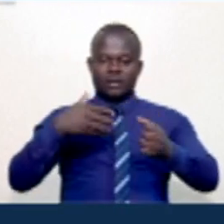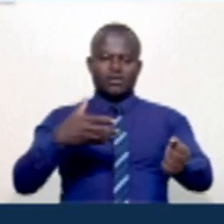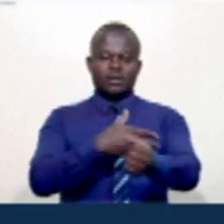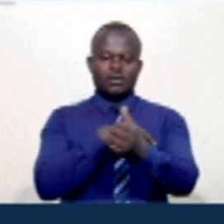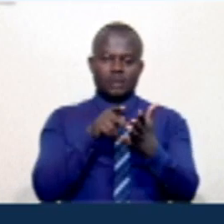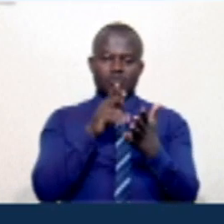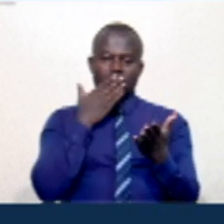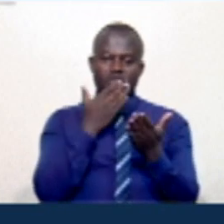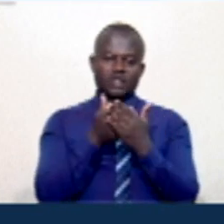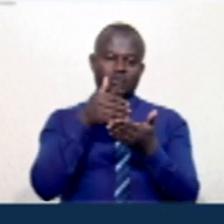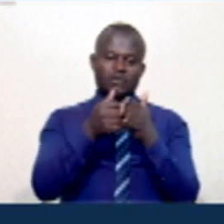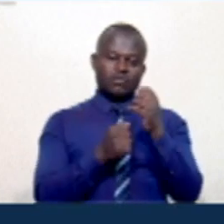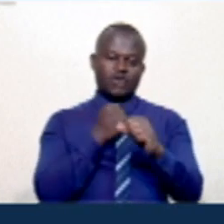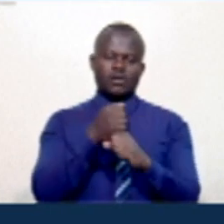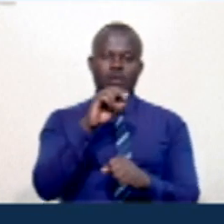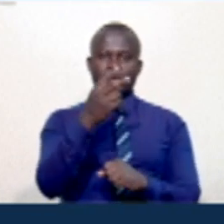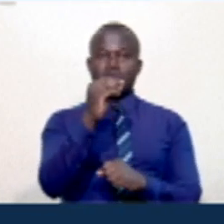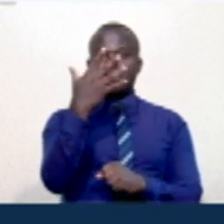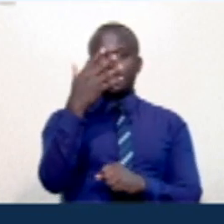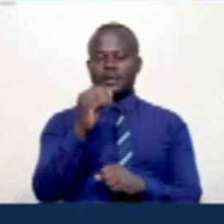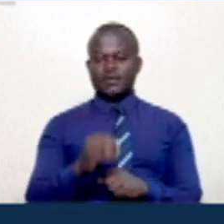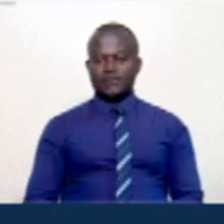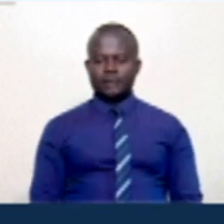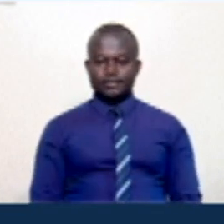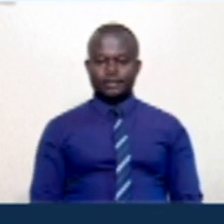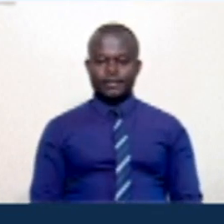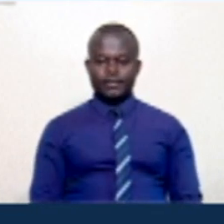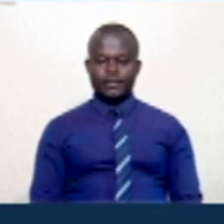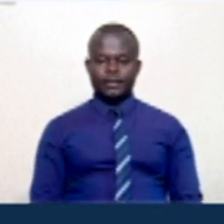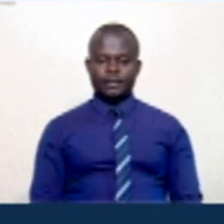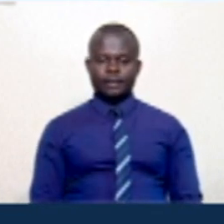neza kugeza mwaka wa 2050. Bosco Kwizera arakomeza.